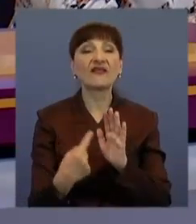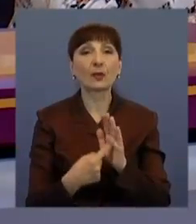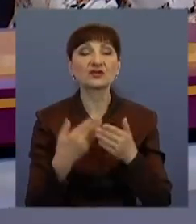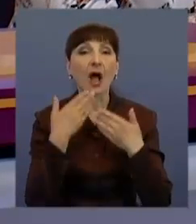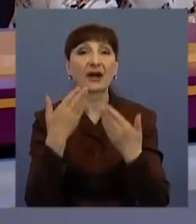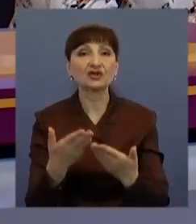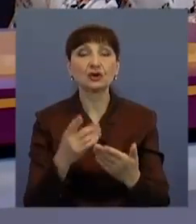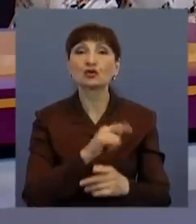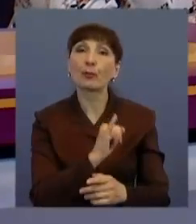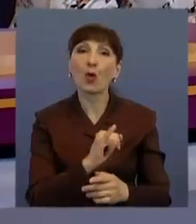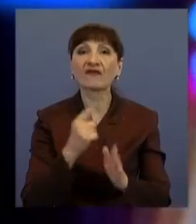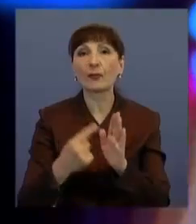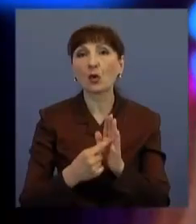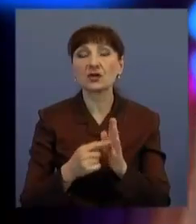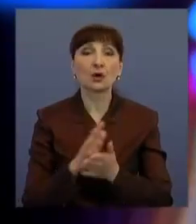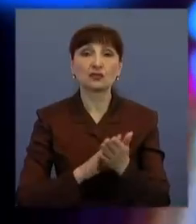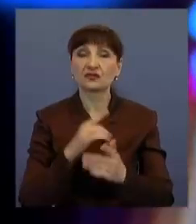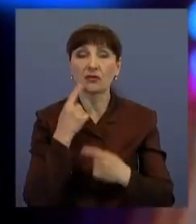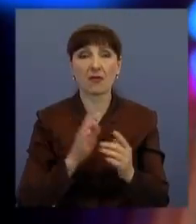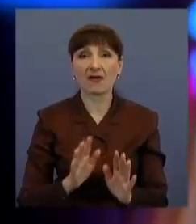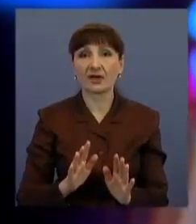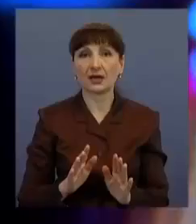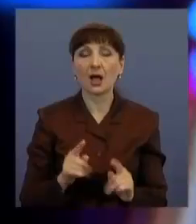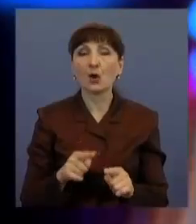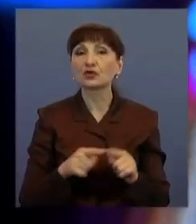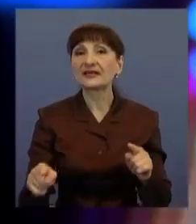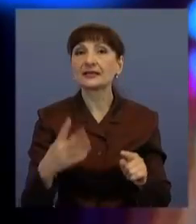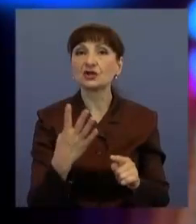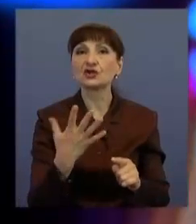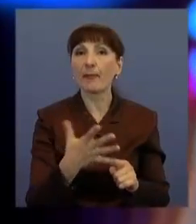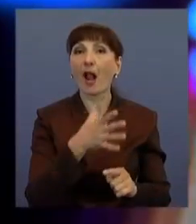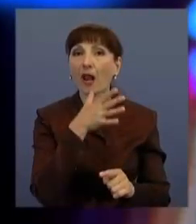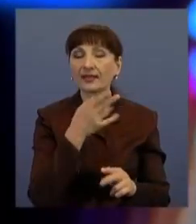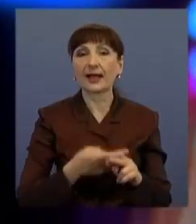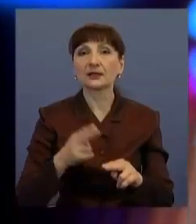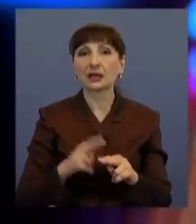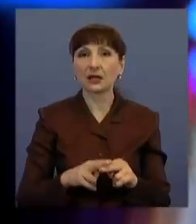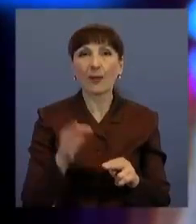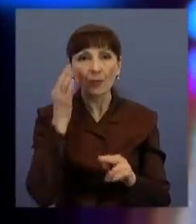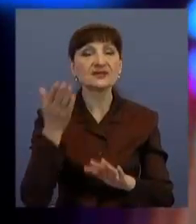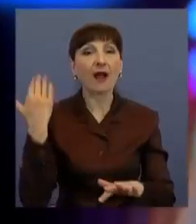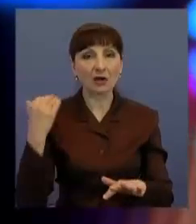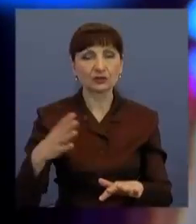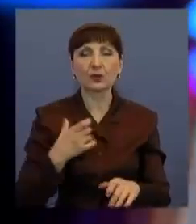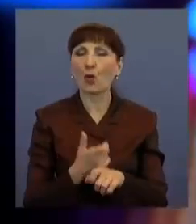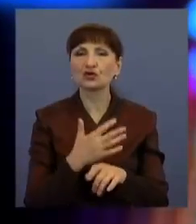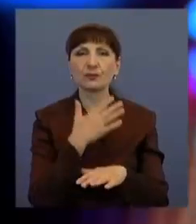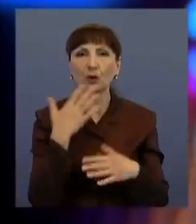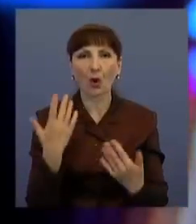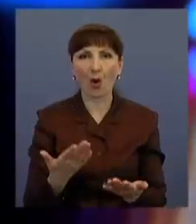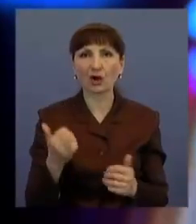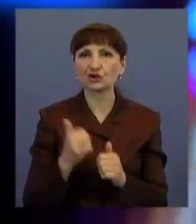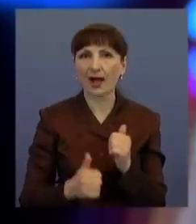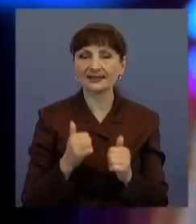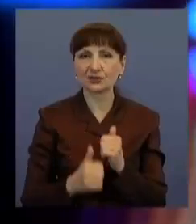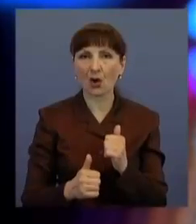не поступали, не было такого уже. Надо сказать, уже последние 4-5 лет такие, ну, раньше, помните, были, раньше что, очень, да, да, я очень почему спрашиваю, часто,